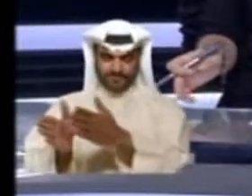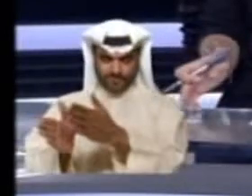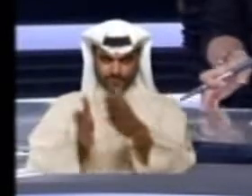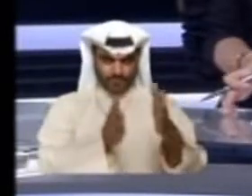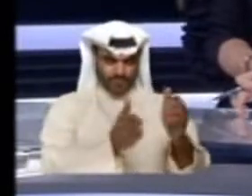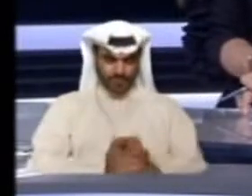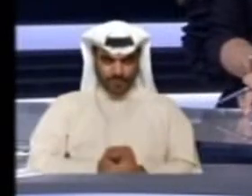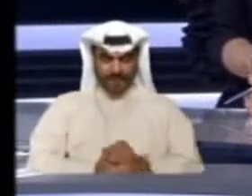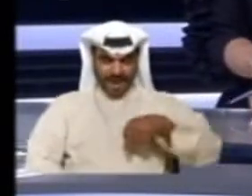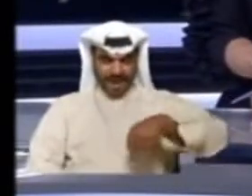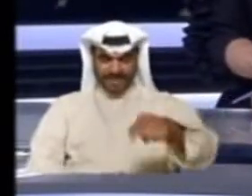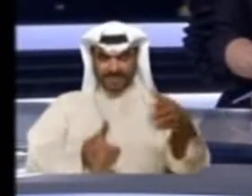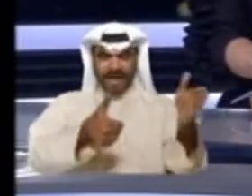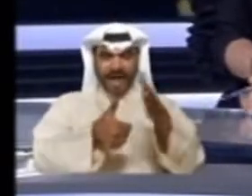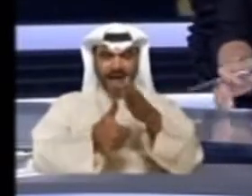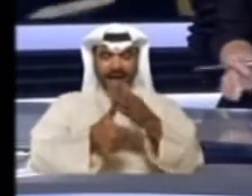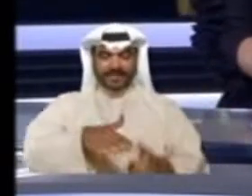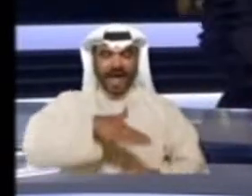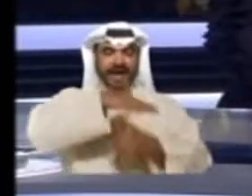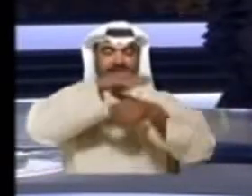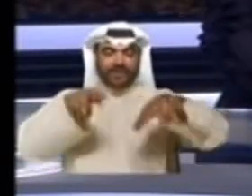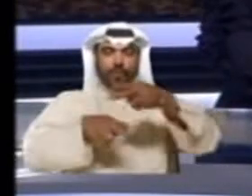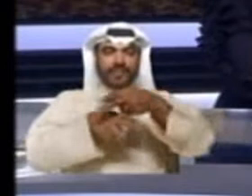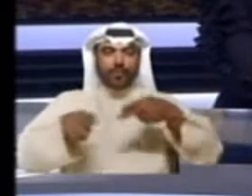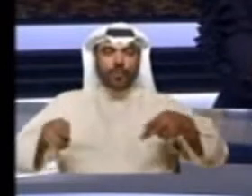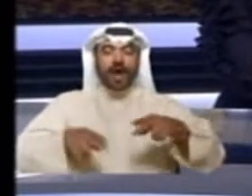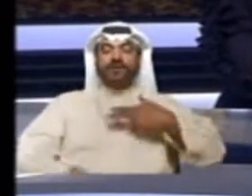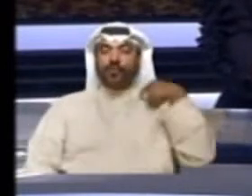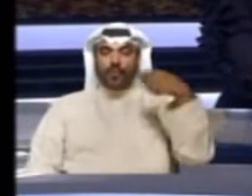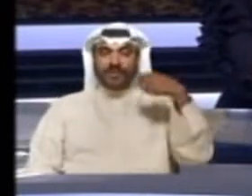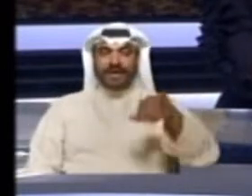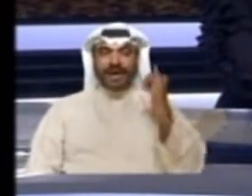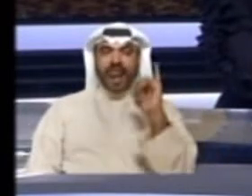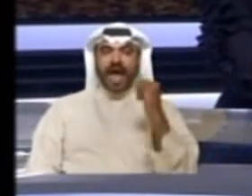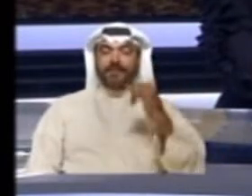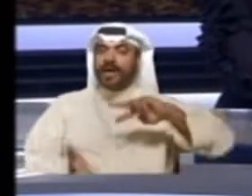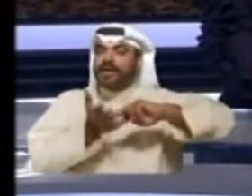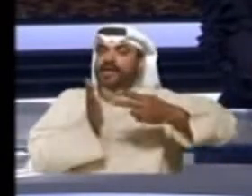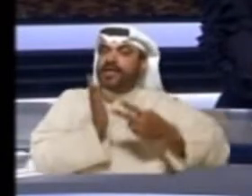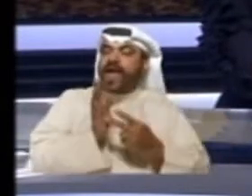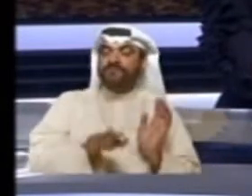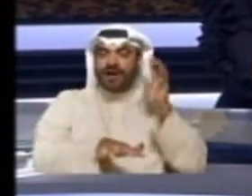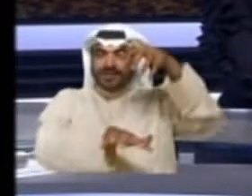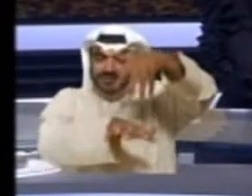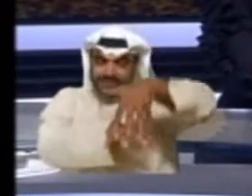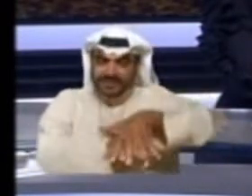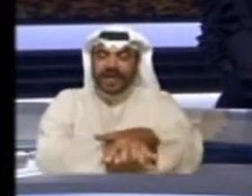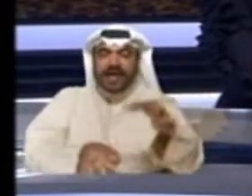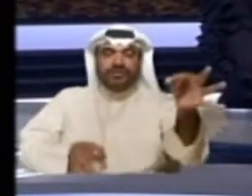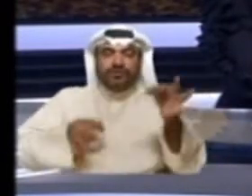تترأس دولة الكويت أشغال المؤتمر الوزاري العربي حول إدماج الأبعاد الاجتماعية لخطة التنمية